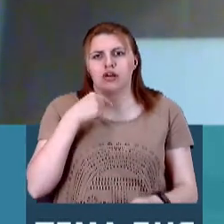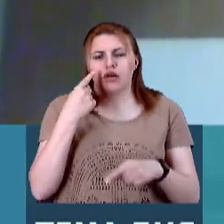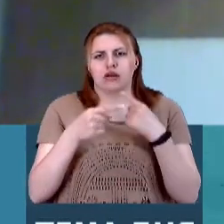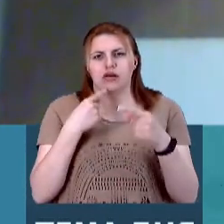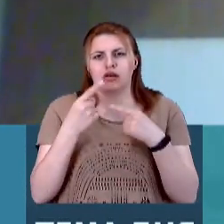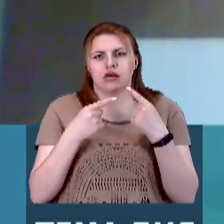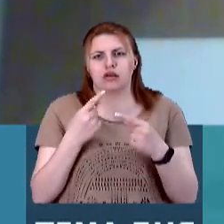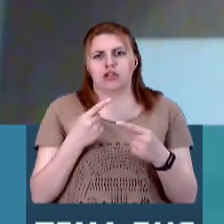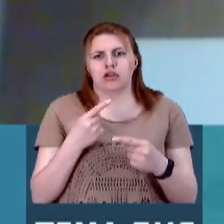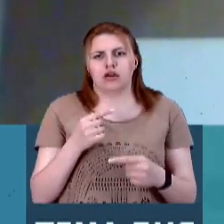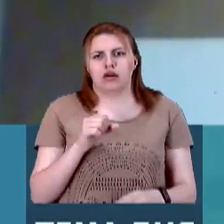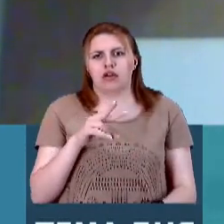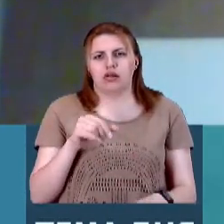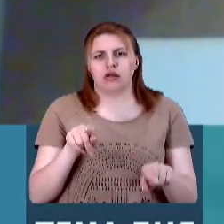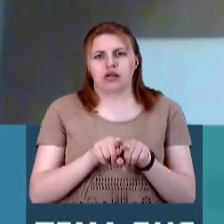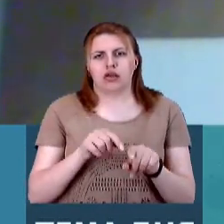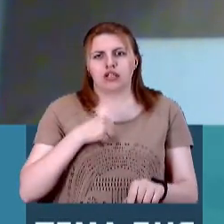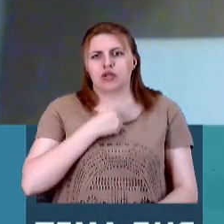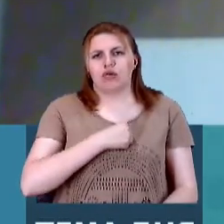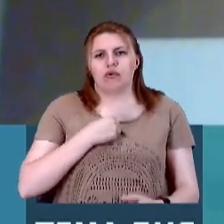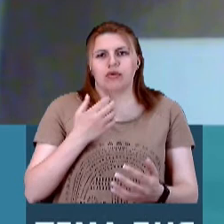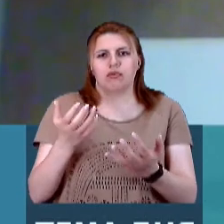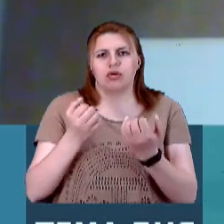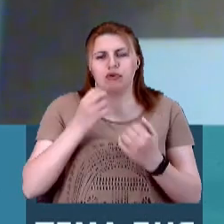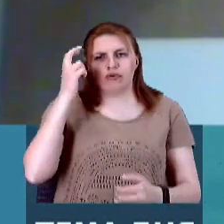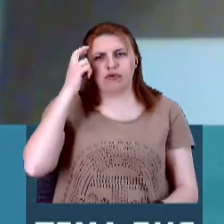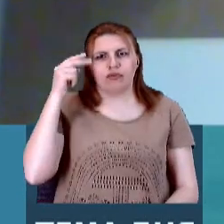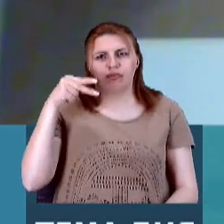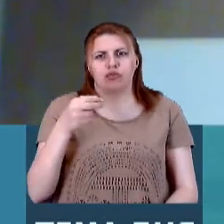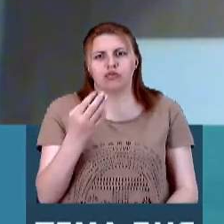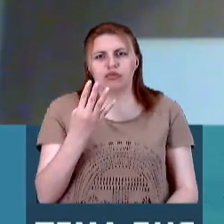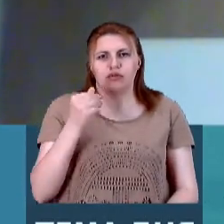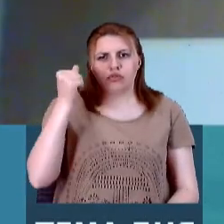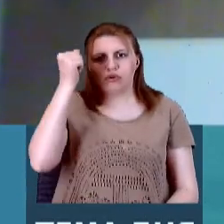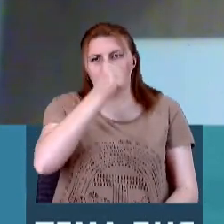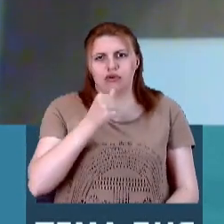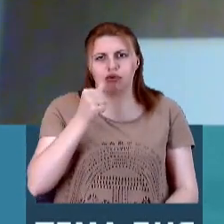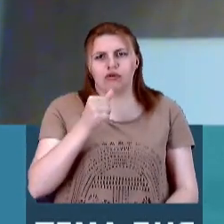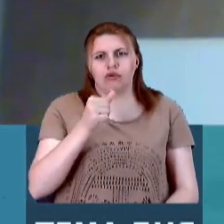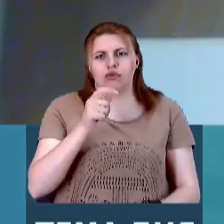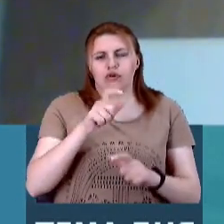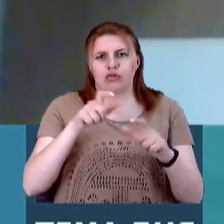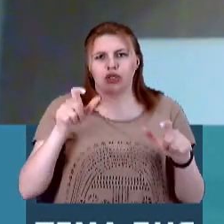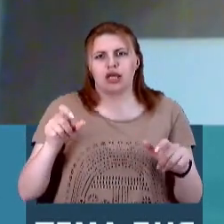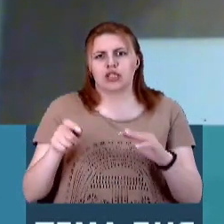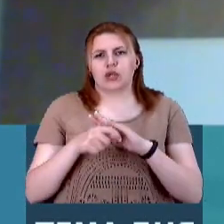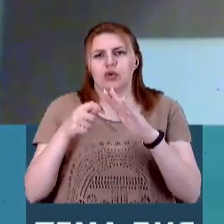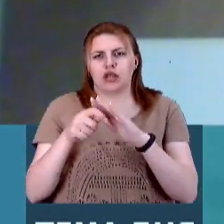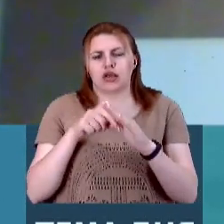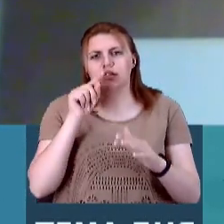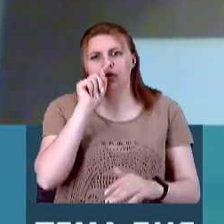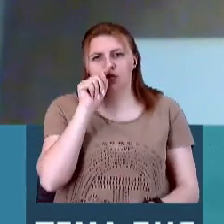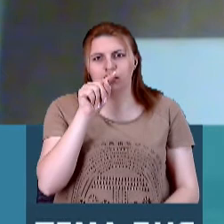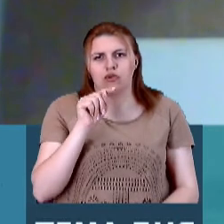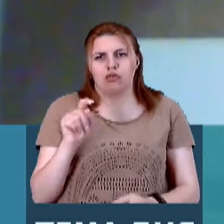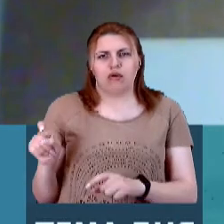такий злобний прийом тут у Києві в 14-му році людей з Донецька і з Луганська, які приїхали, майже